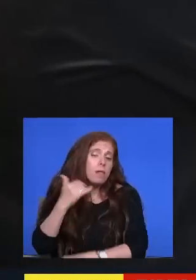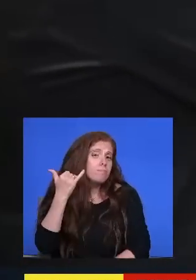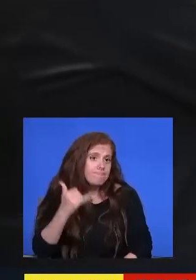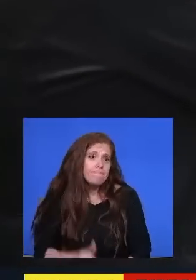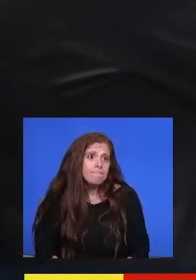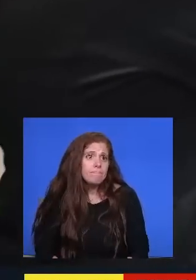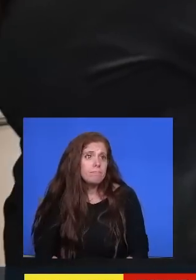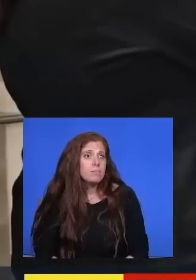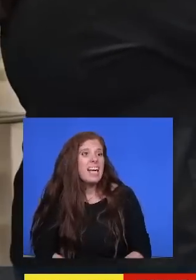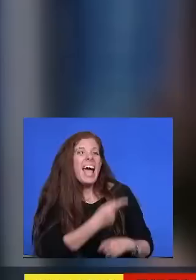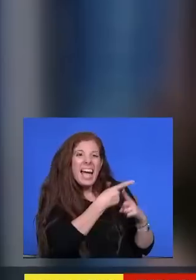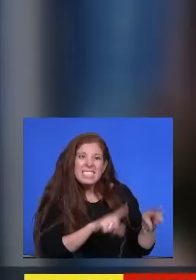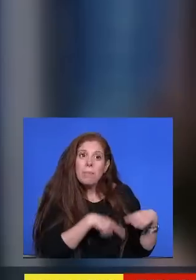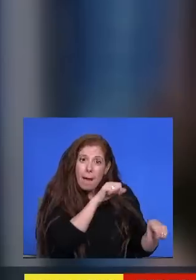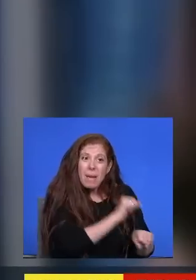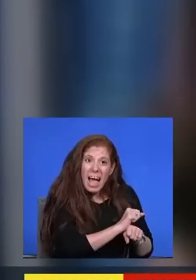نص الحياة في السجن.